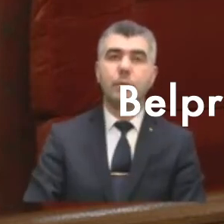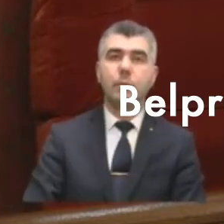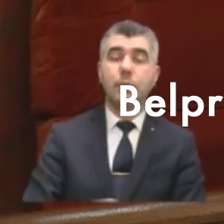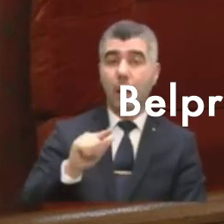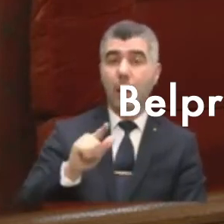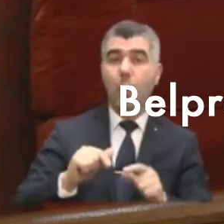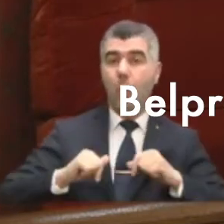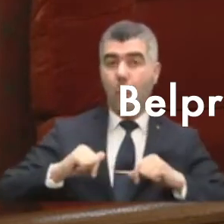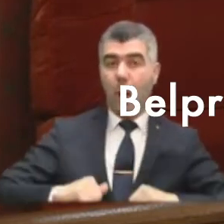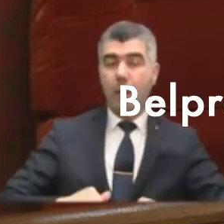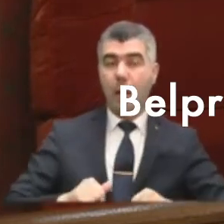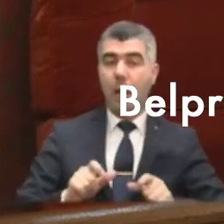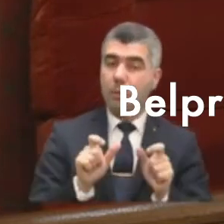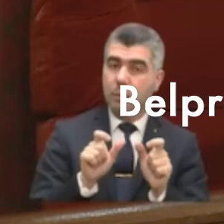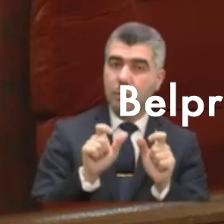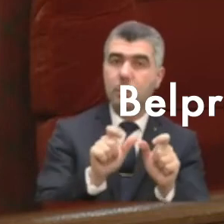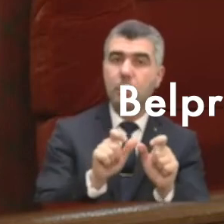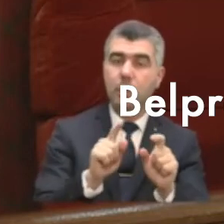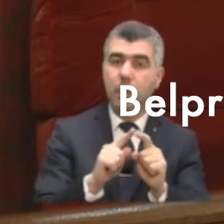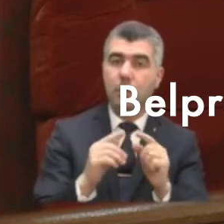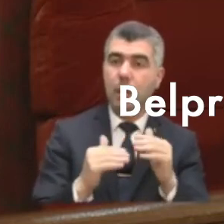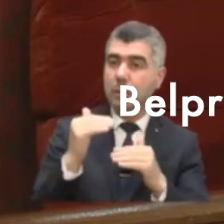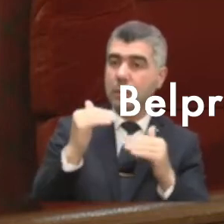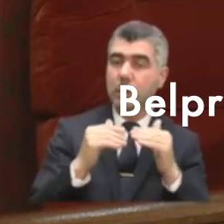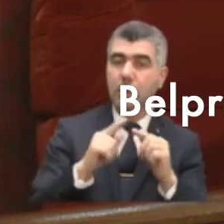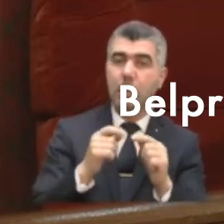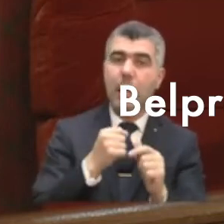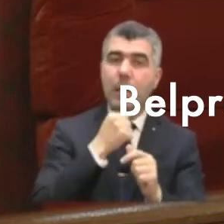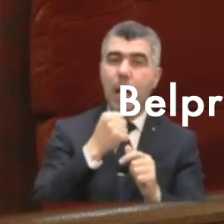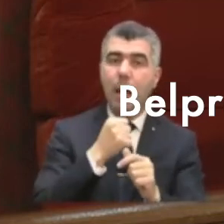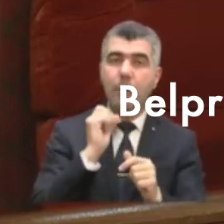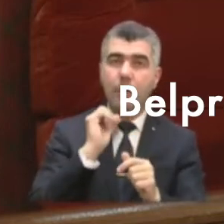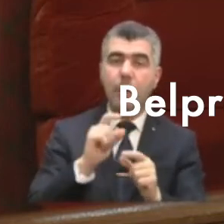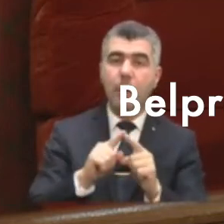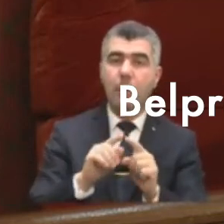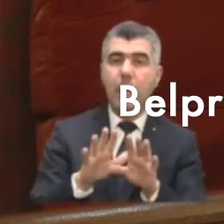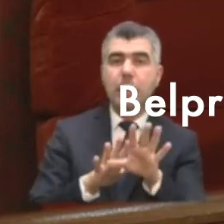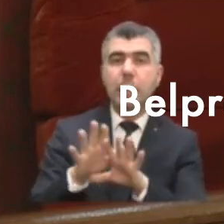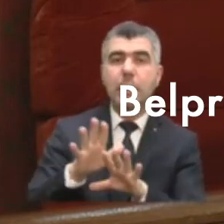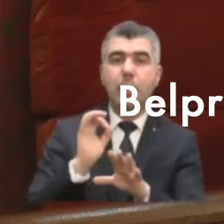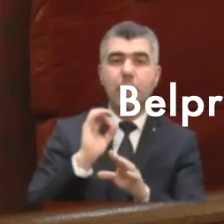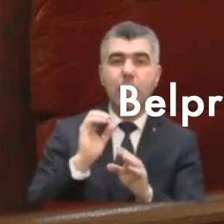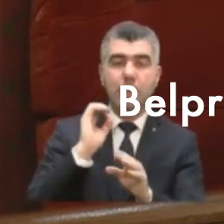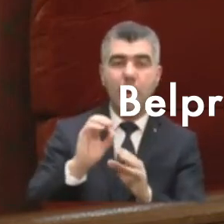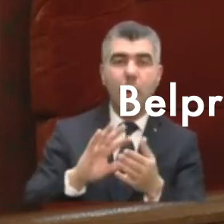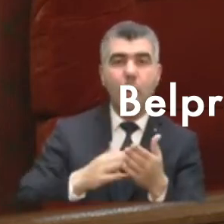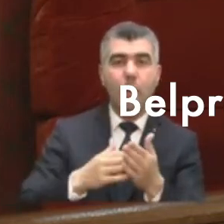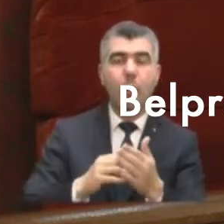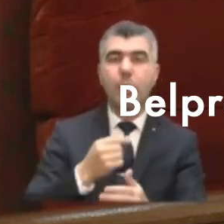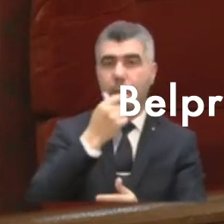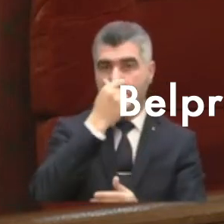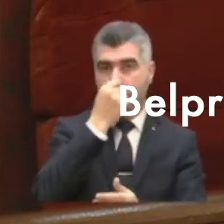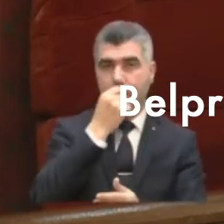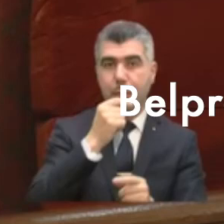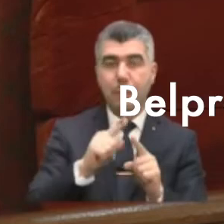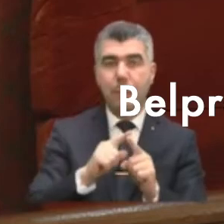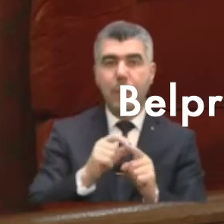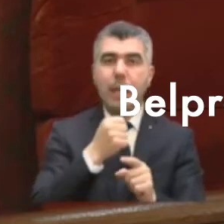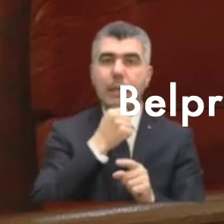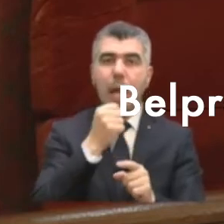تتابع الوزارة عن ردود فعل عدد من الصحفيات والصحفيين تجاه تدبير اللجنة المؤقتة لتسيير شؤون قطاع الصحافة